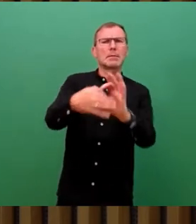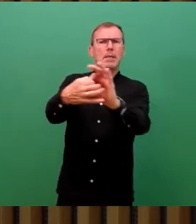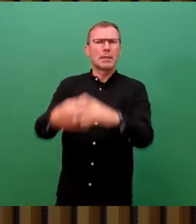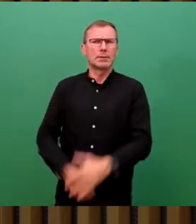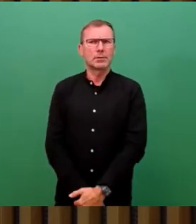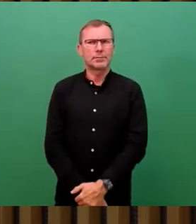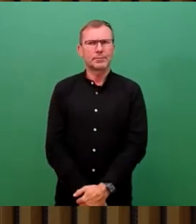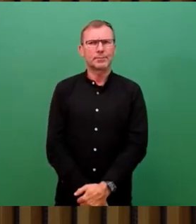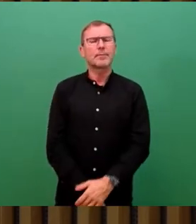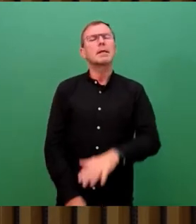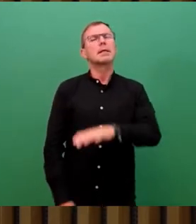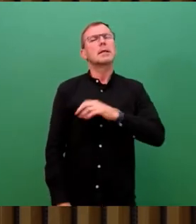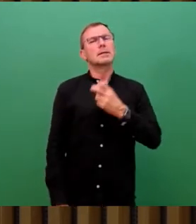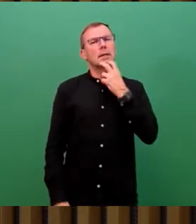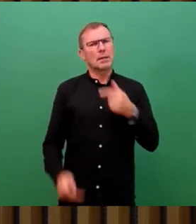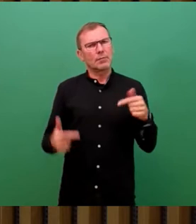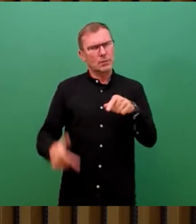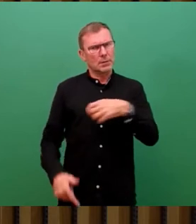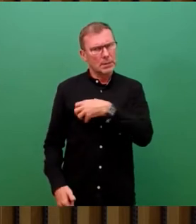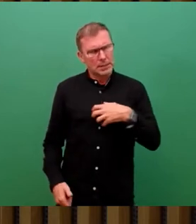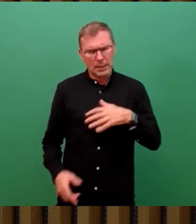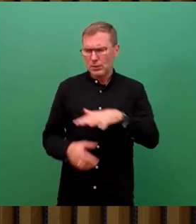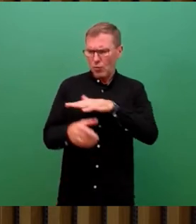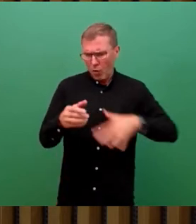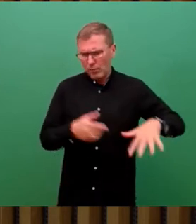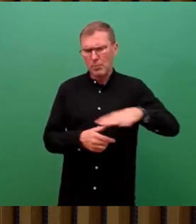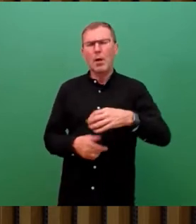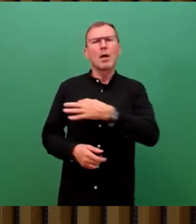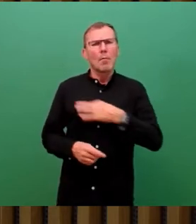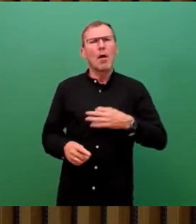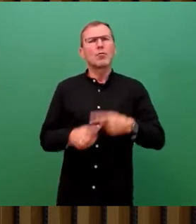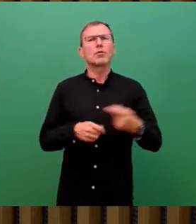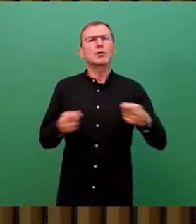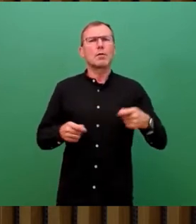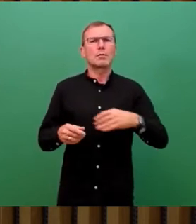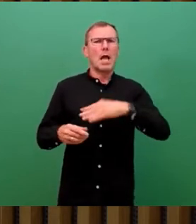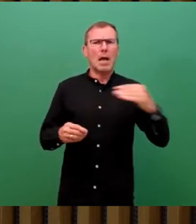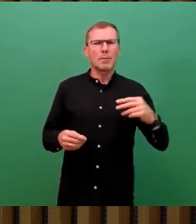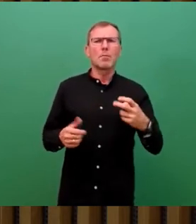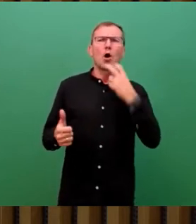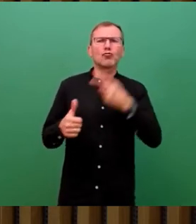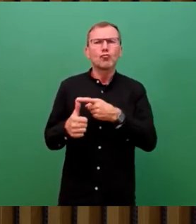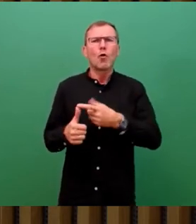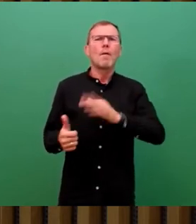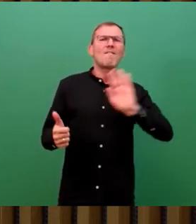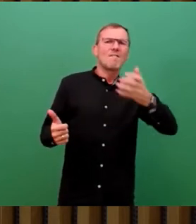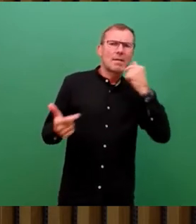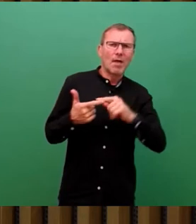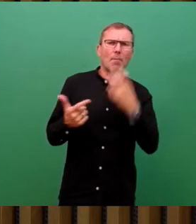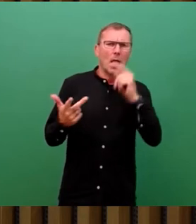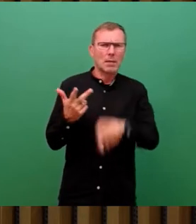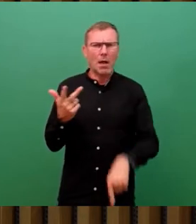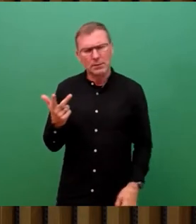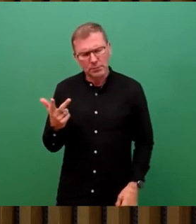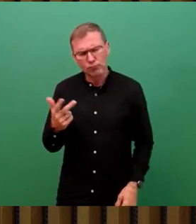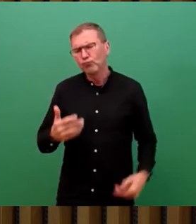Die Sachsenenergie versorgt in Dresden Umgebung private und geschäftliche Abnehmer, unter anderem auch mit Strom, Fernwärme und Gas. Schon seit längerer